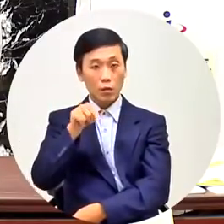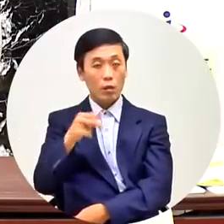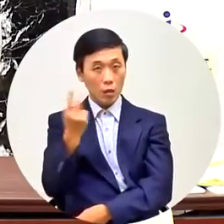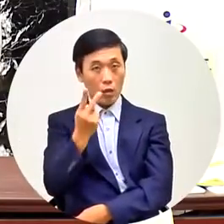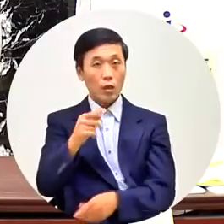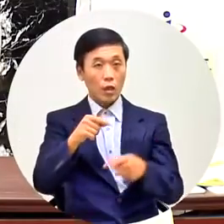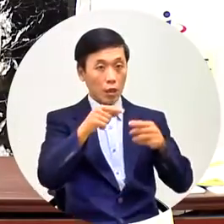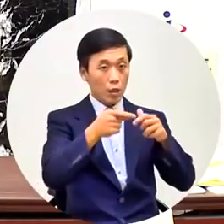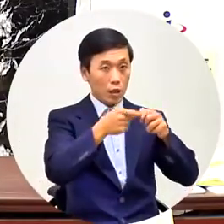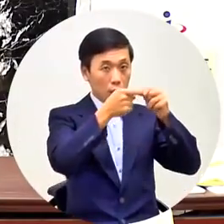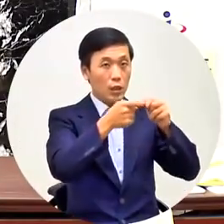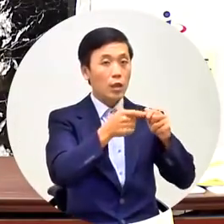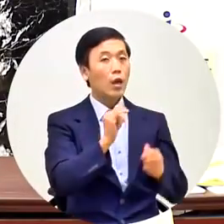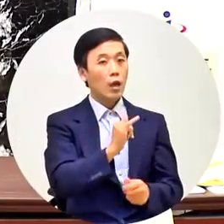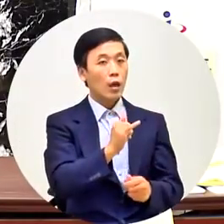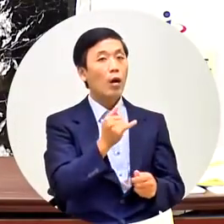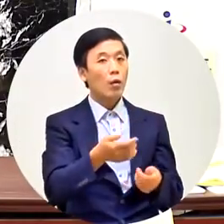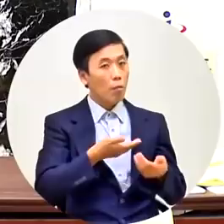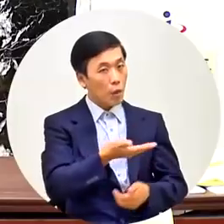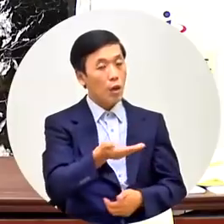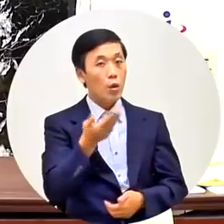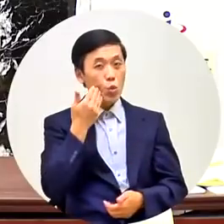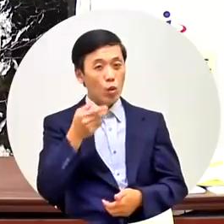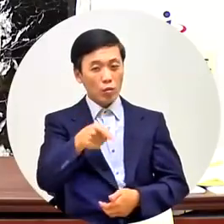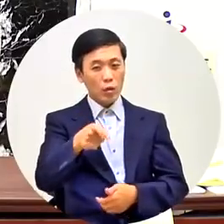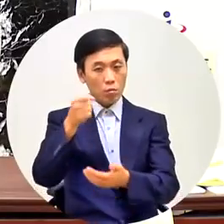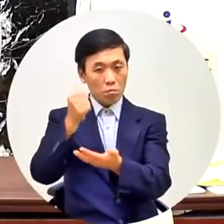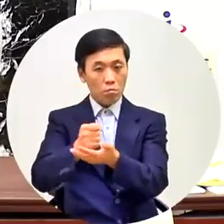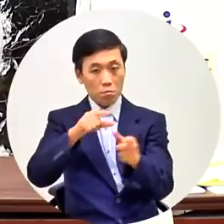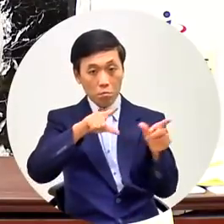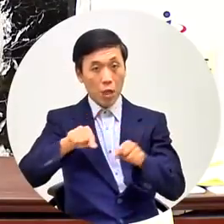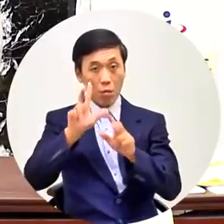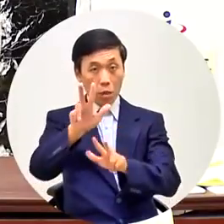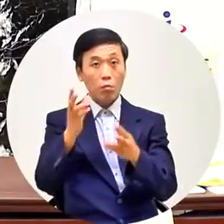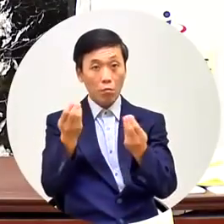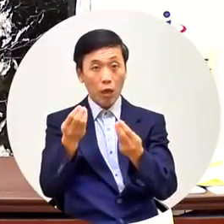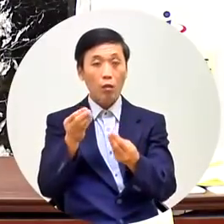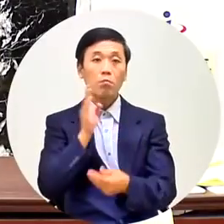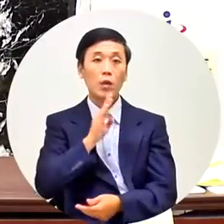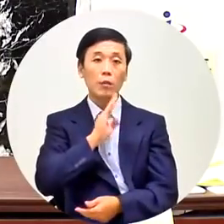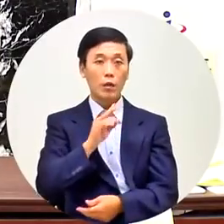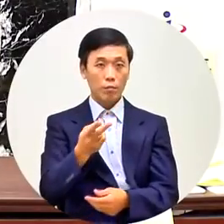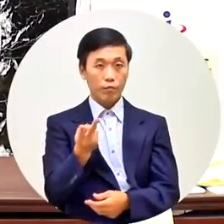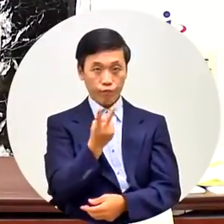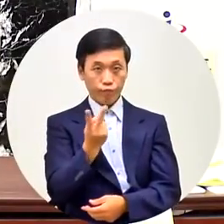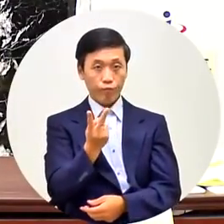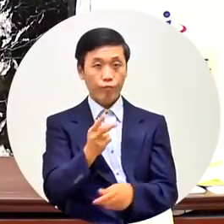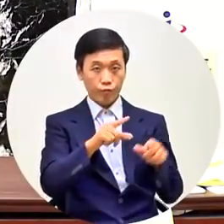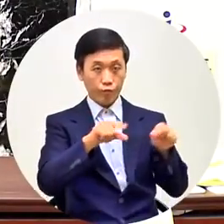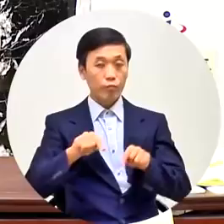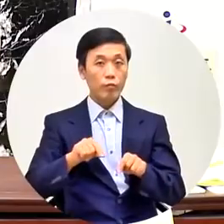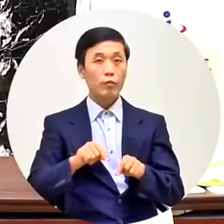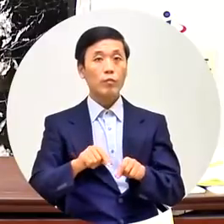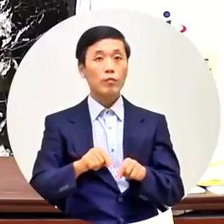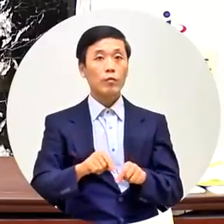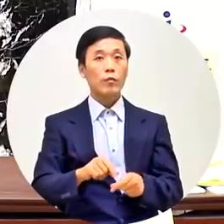严就是你不是按照这个盖就不是这是我们按照这两个去决定这一次的是不是有效票那所以说